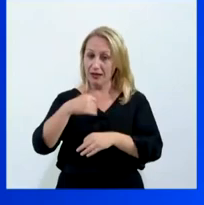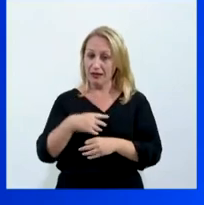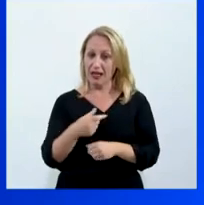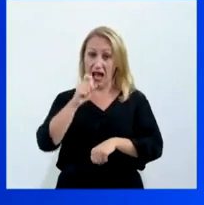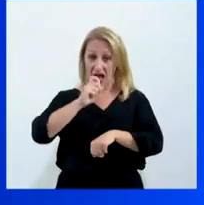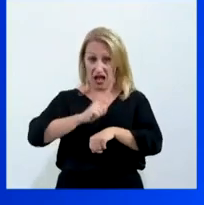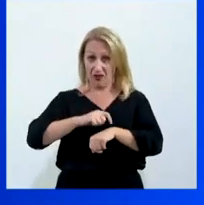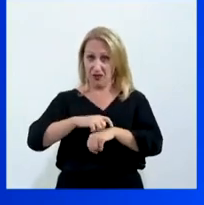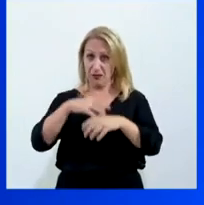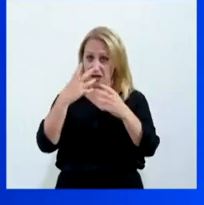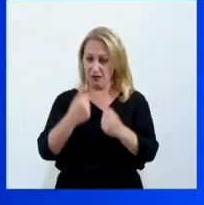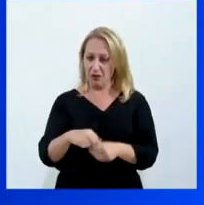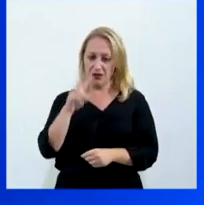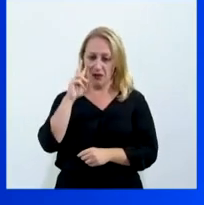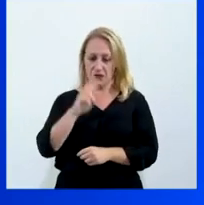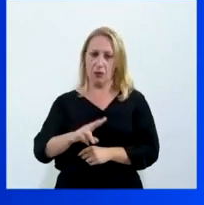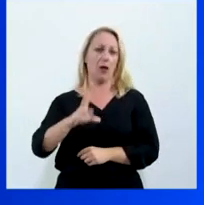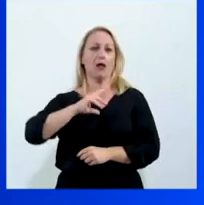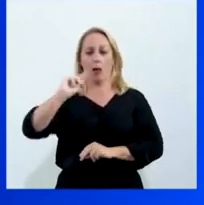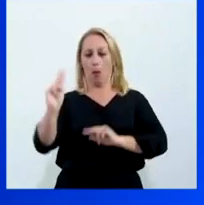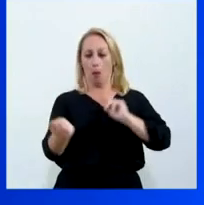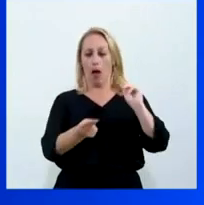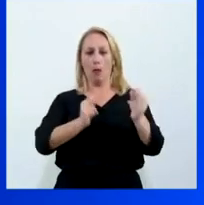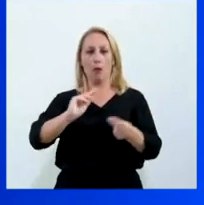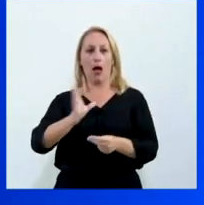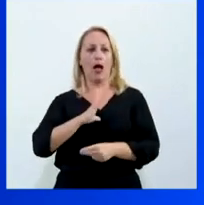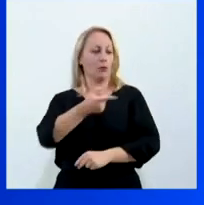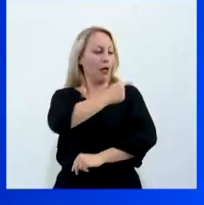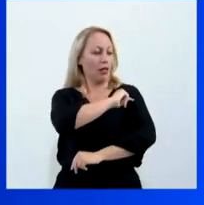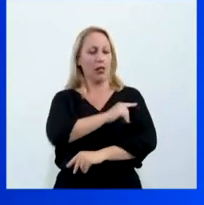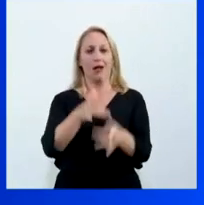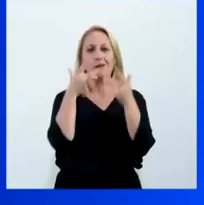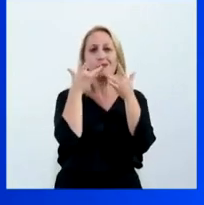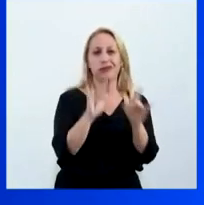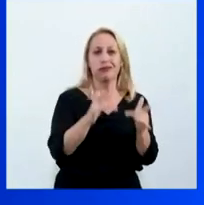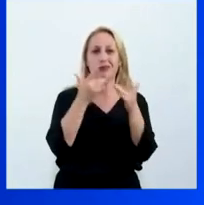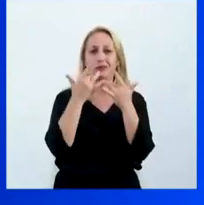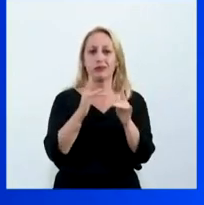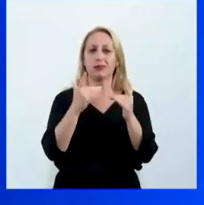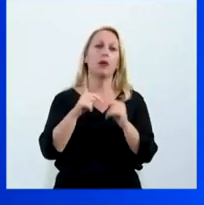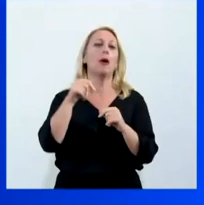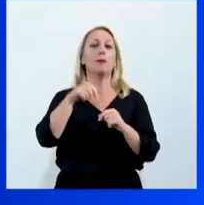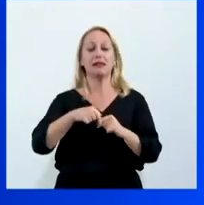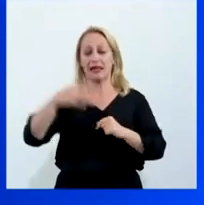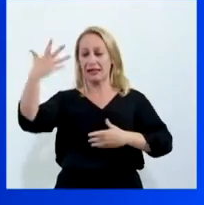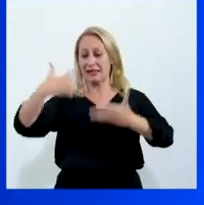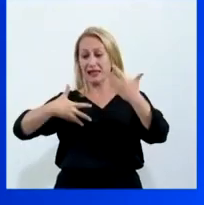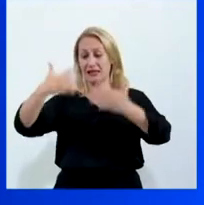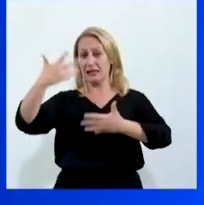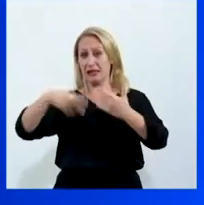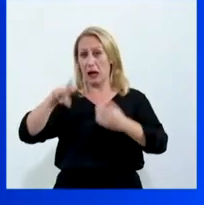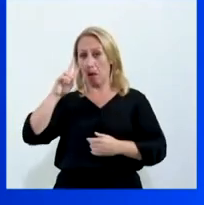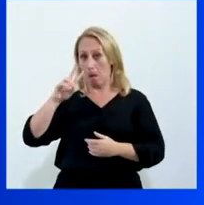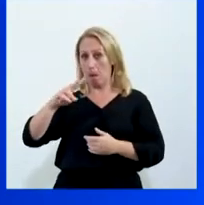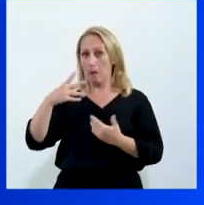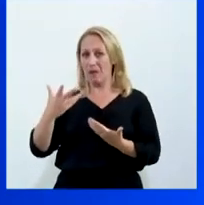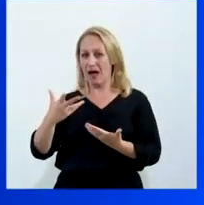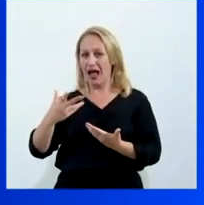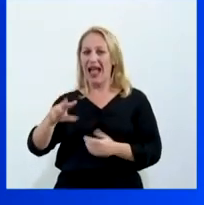αυτή τη στιγμή ένα ζήτημα αποχώρησης προσωπικού από το Εθνικό Σύστημα Υγείας. Είδα βέβαια τα στατιστικά στοιχεία και πρέπει να σας πω ότι δεν φαίνεται